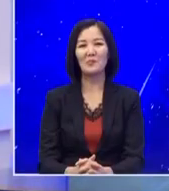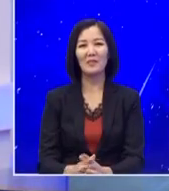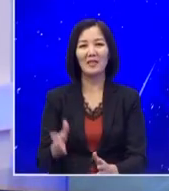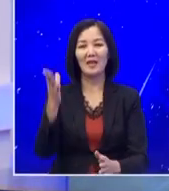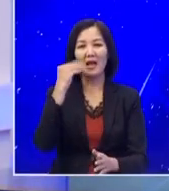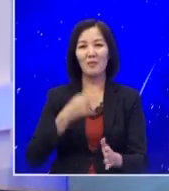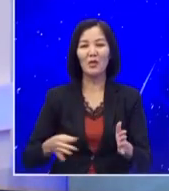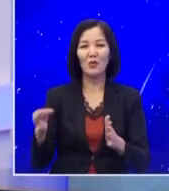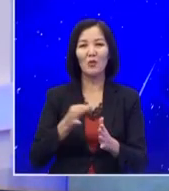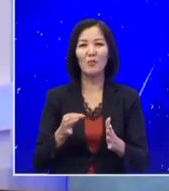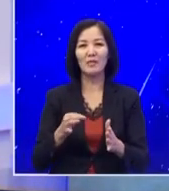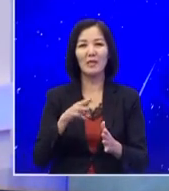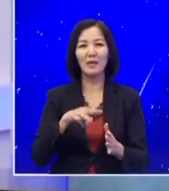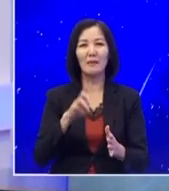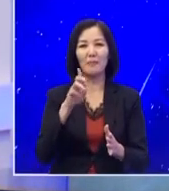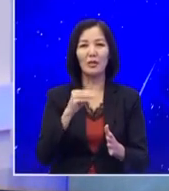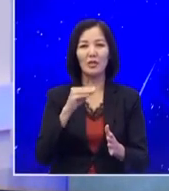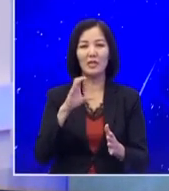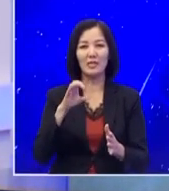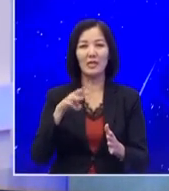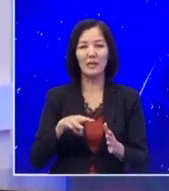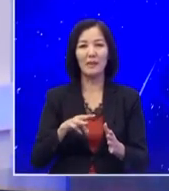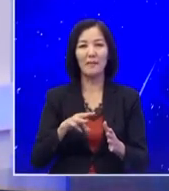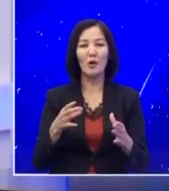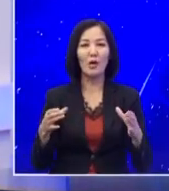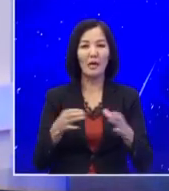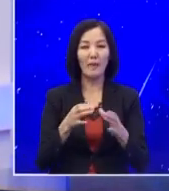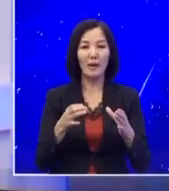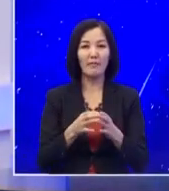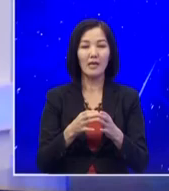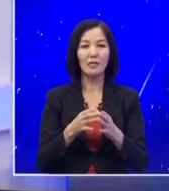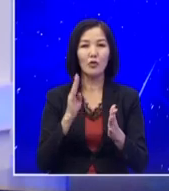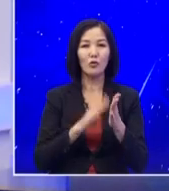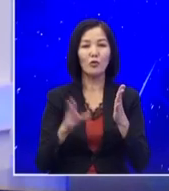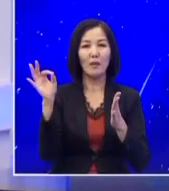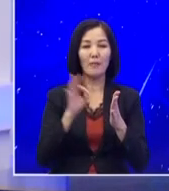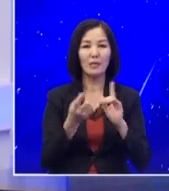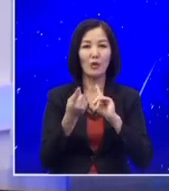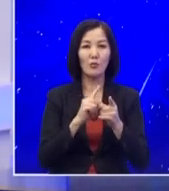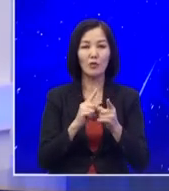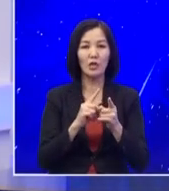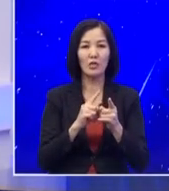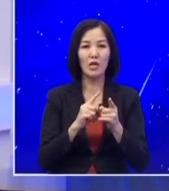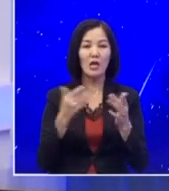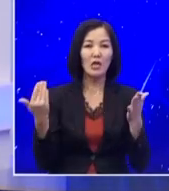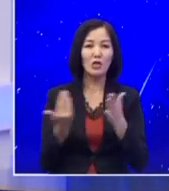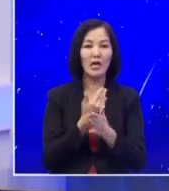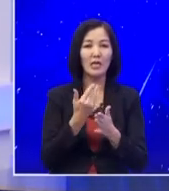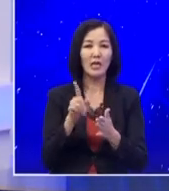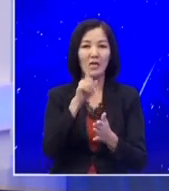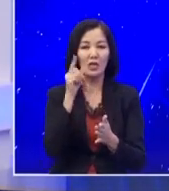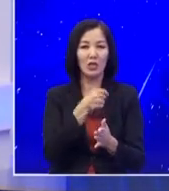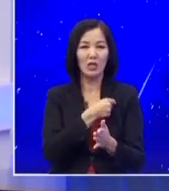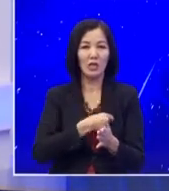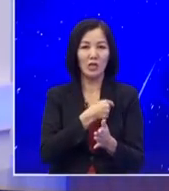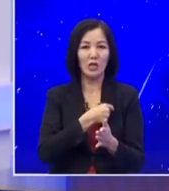Алматы облыстық МБЖСМ баскетбол кәсіпқой командасының ойыншылары 90%-ға өзгерді. Өңірлік клубты жаңадан келген жас